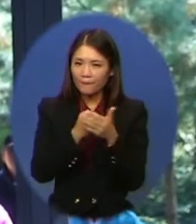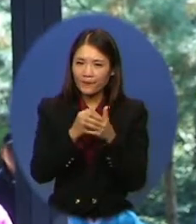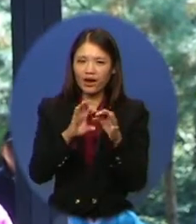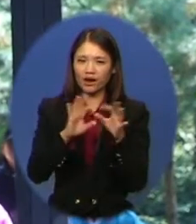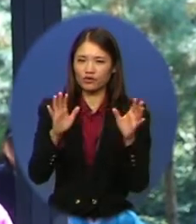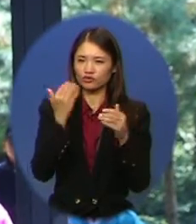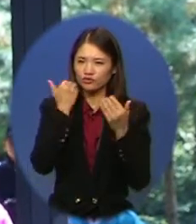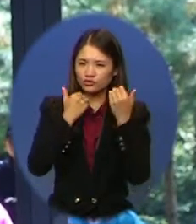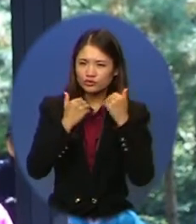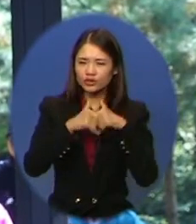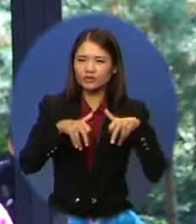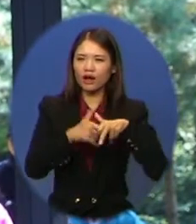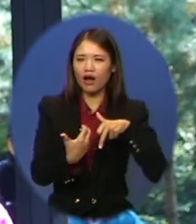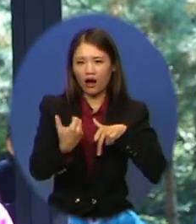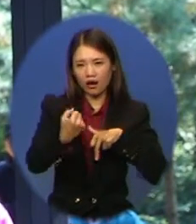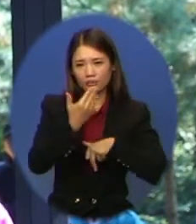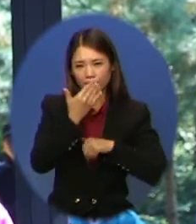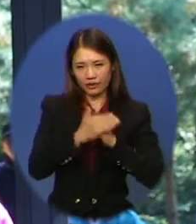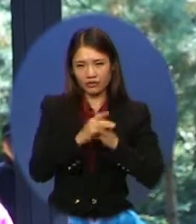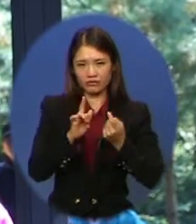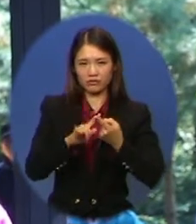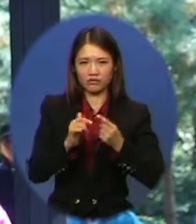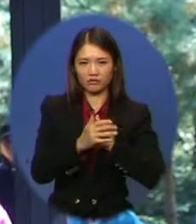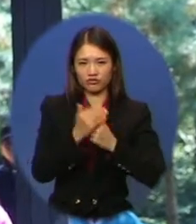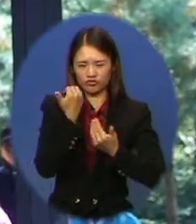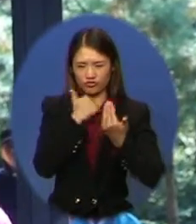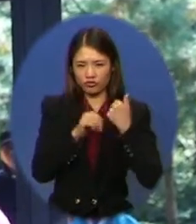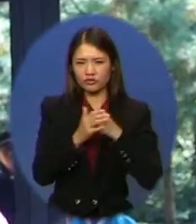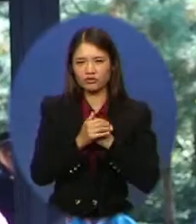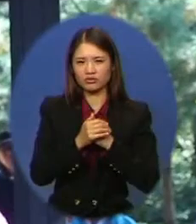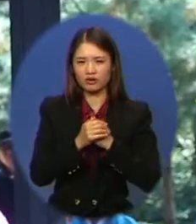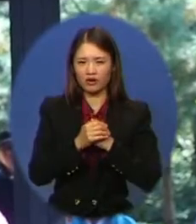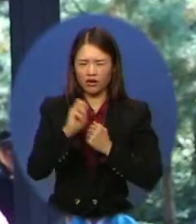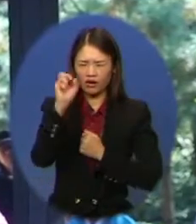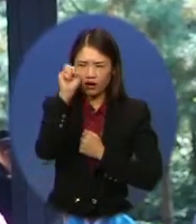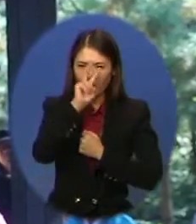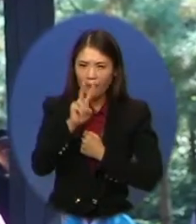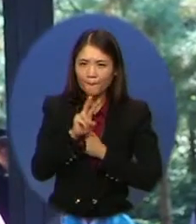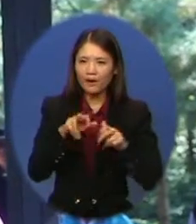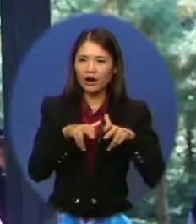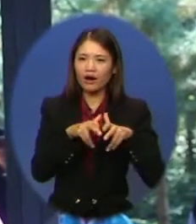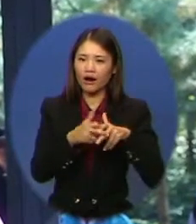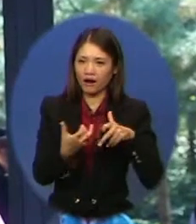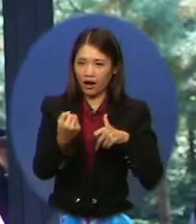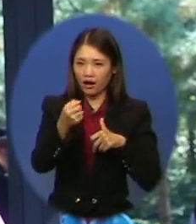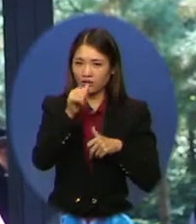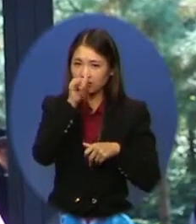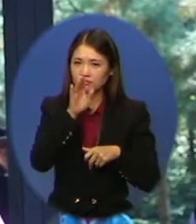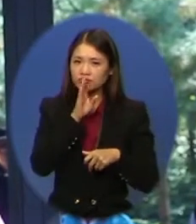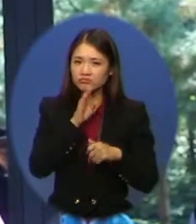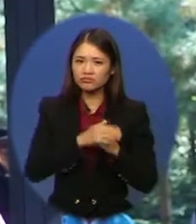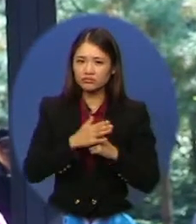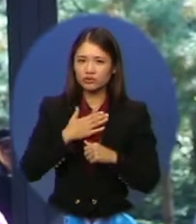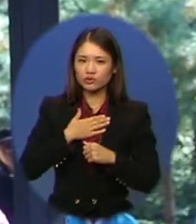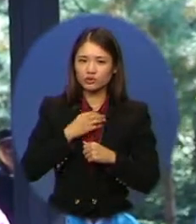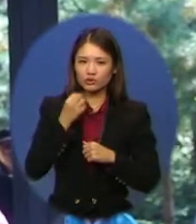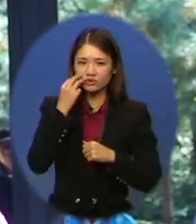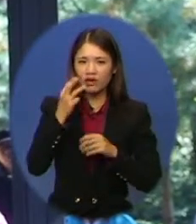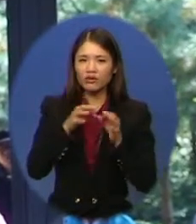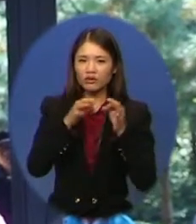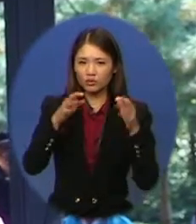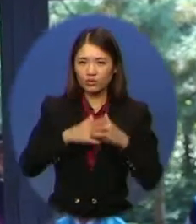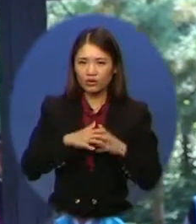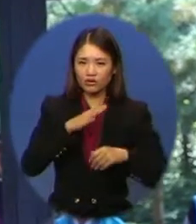걸 이야기해요. 그리고 누구라도 또 일시적인 장애를 다 겪게 됩니다. 저도 석 달간 목발 짚고